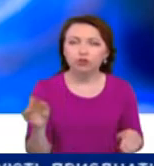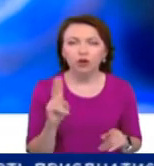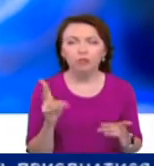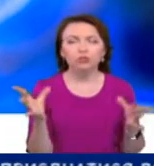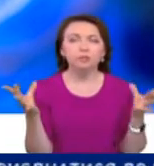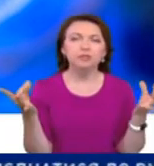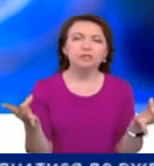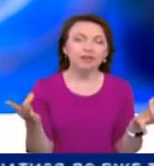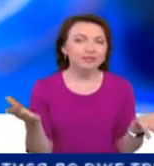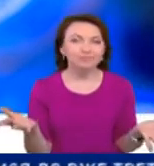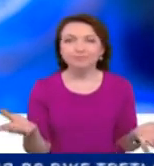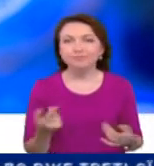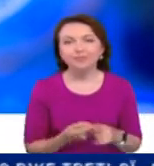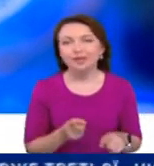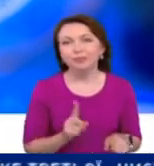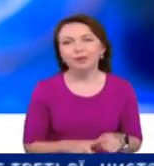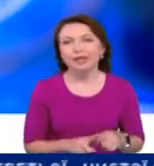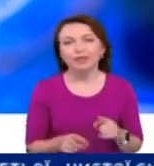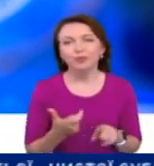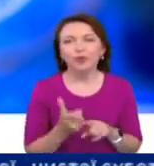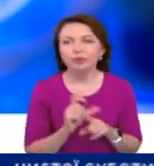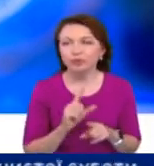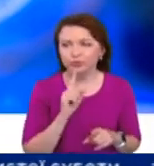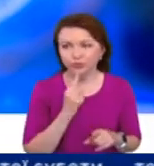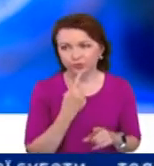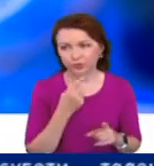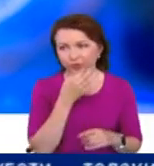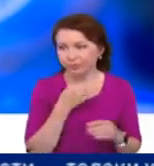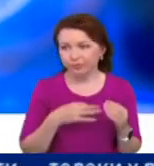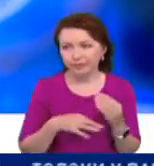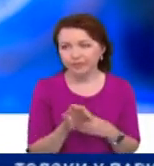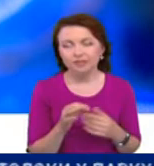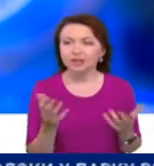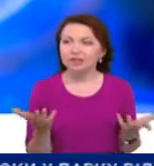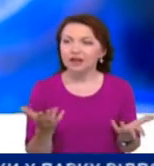медитация. Поэтому тут очень трудно предсказать,